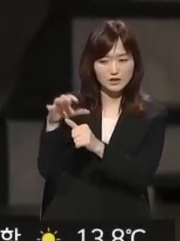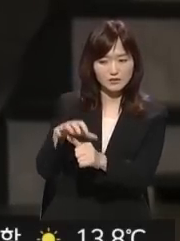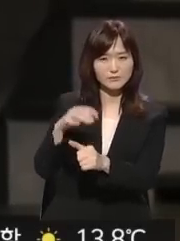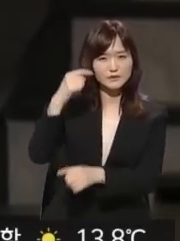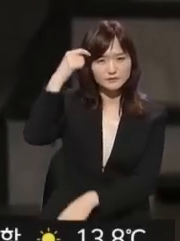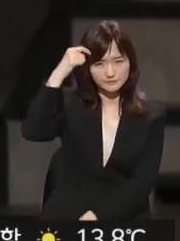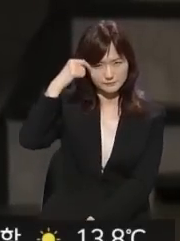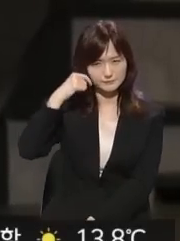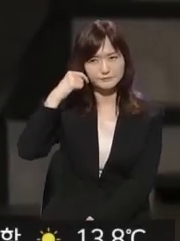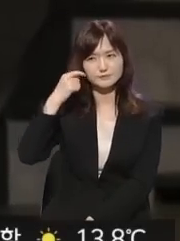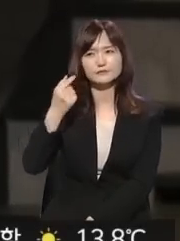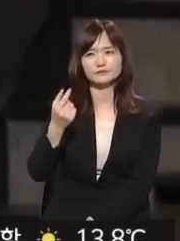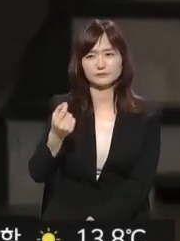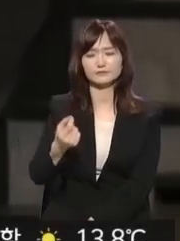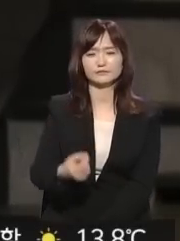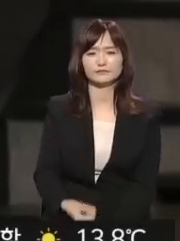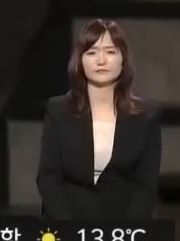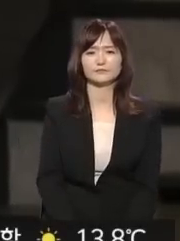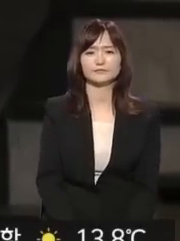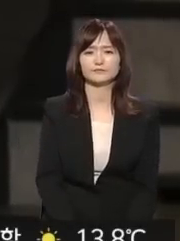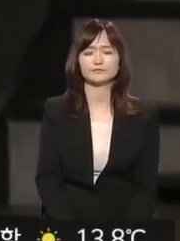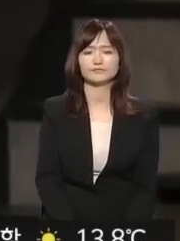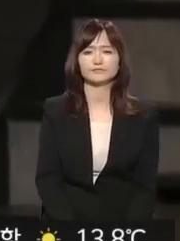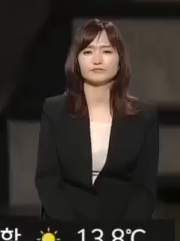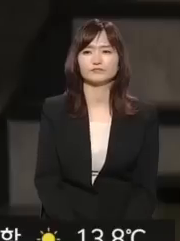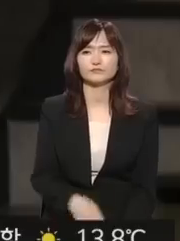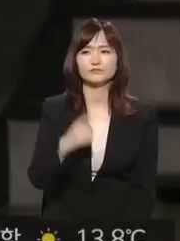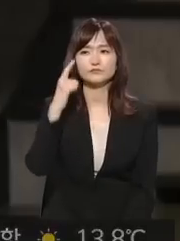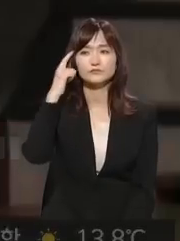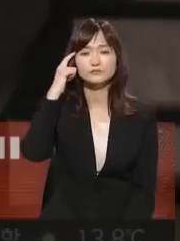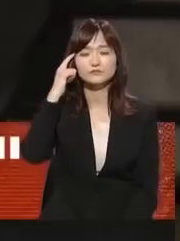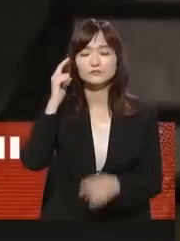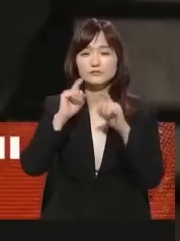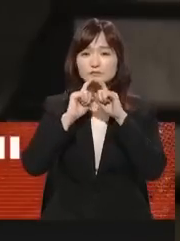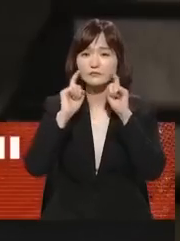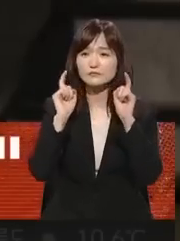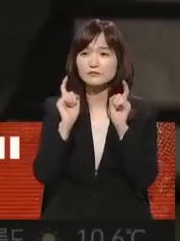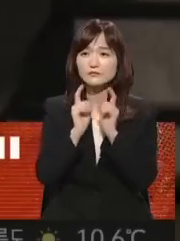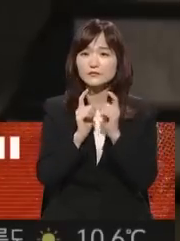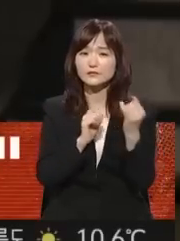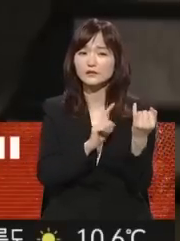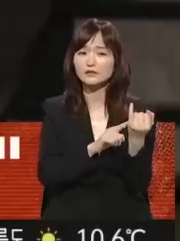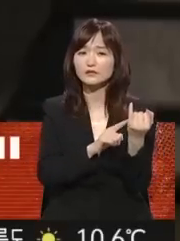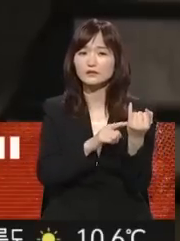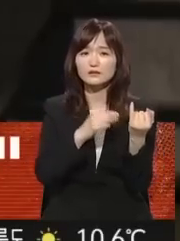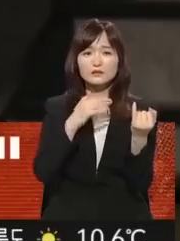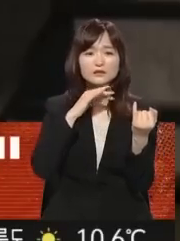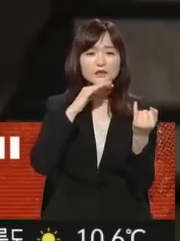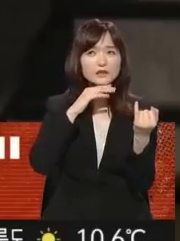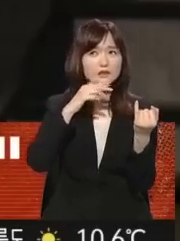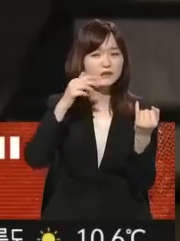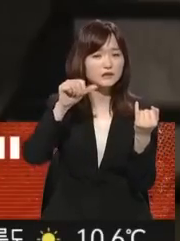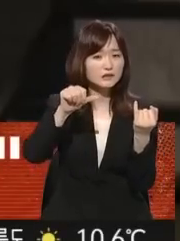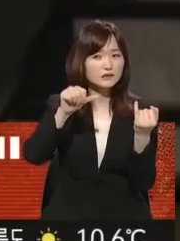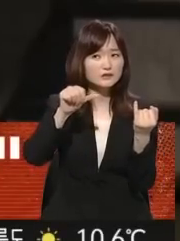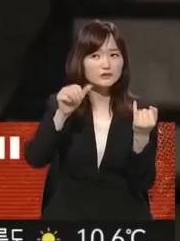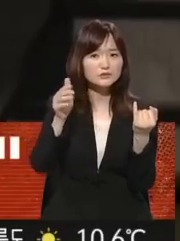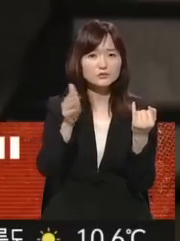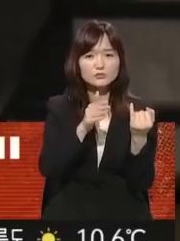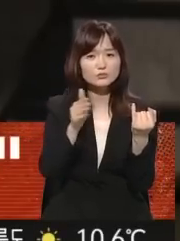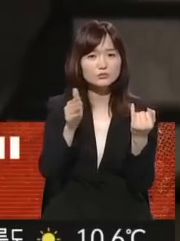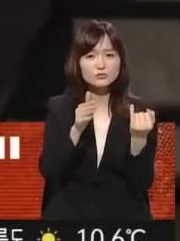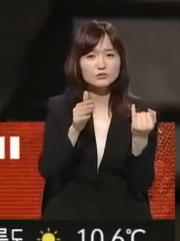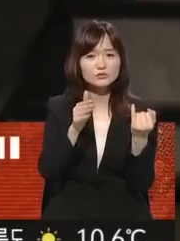느낀 것이 아닌가라는 생각이 들 수밖에 없어요 왜냐하면 개인적으로도이 여성이 5살 지능 밖에 안되어 맞는데도